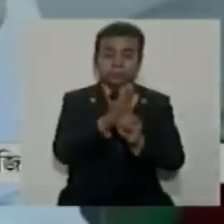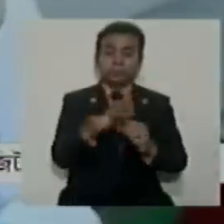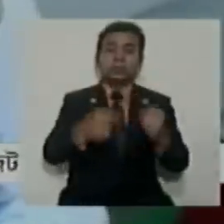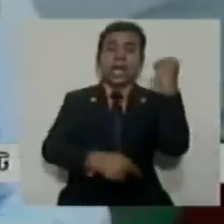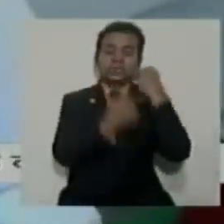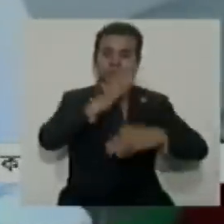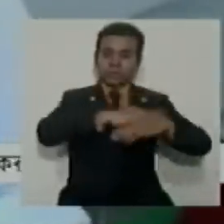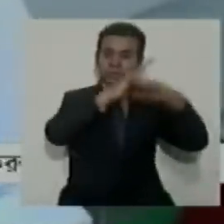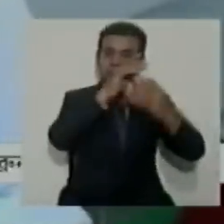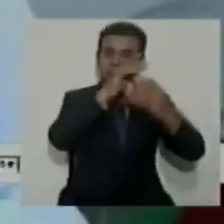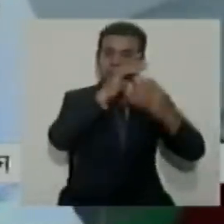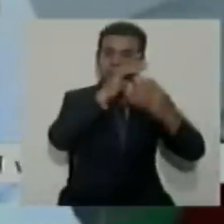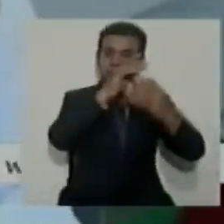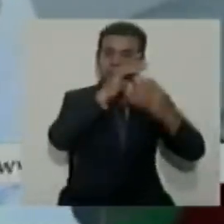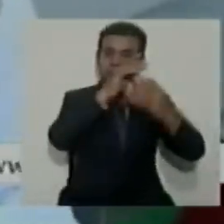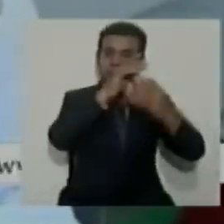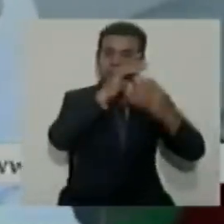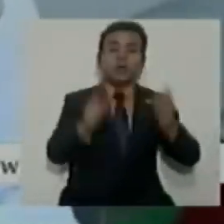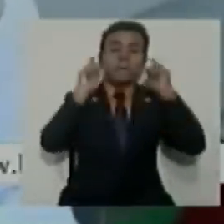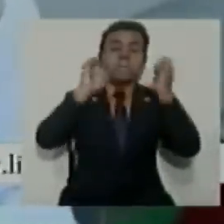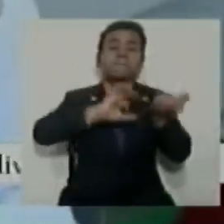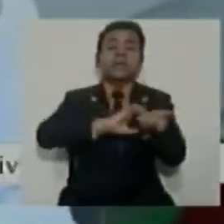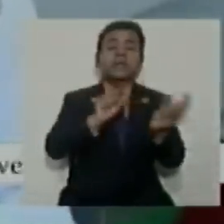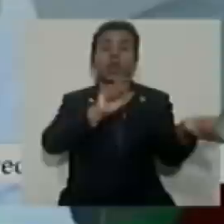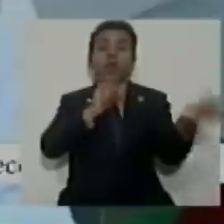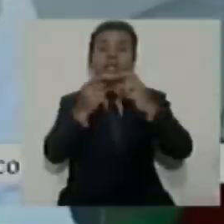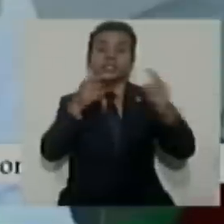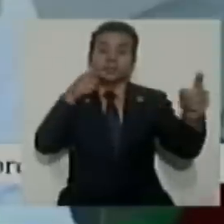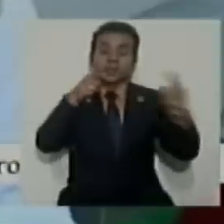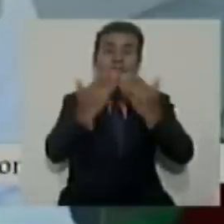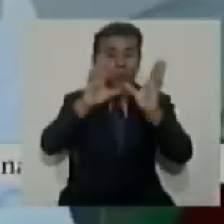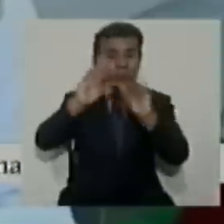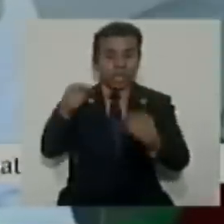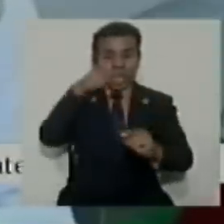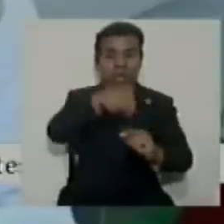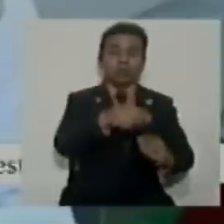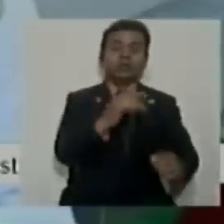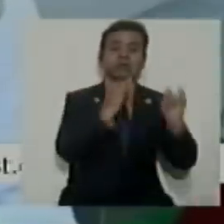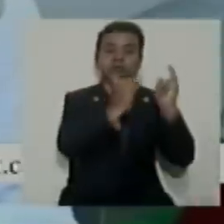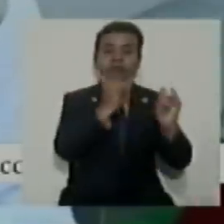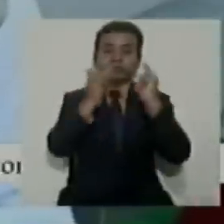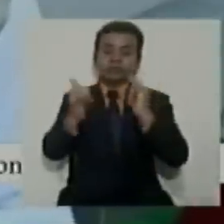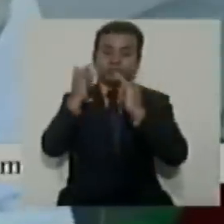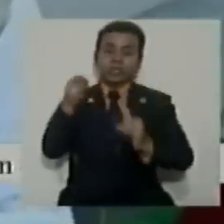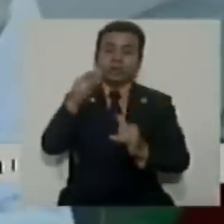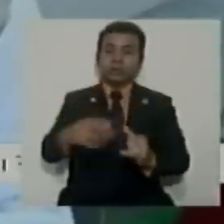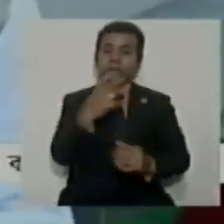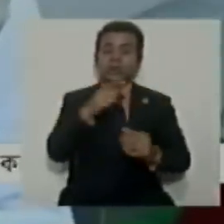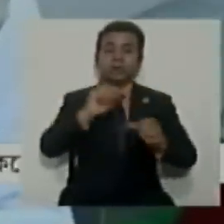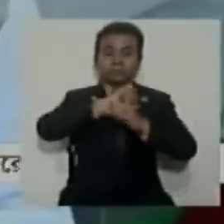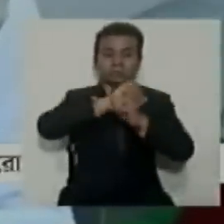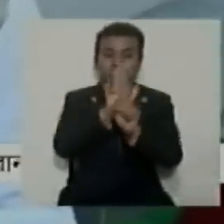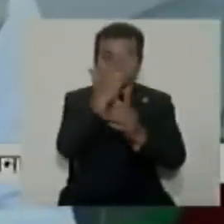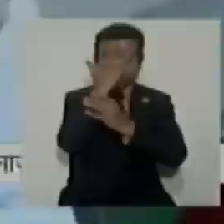অনেকগুলো আমরা হাতে আছে, তারাও এগিয়ে আসছেন সেবা দেওয়ার জন্য। ইতিমধ্যে আমরা ইউনিভার্সাল হাসপাতাল